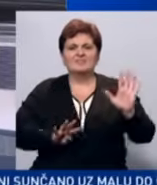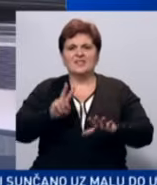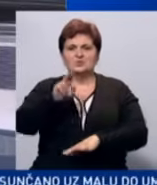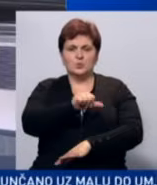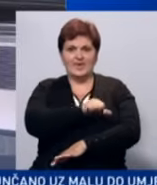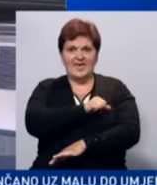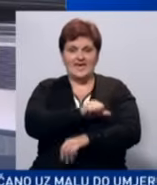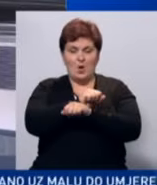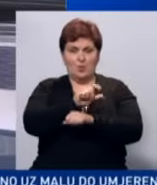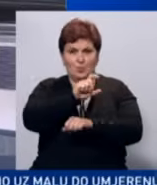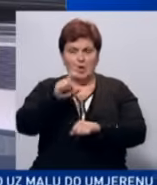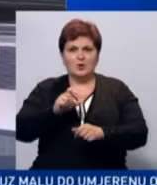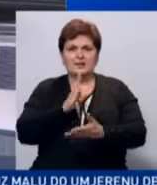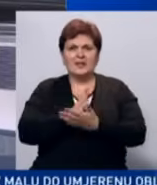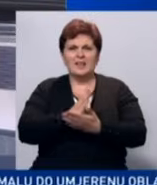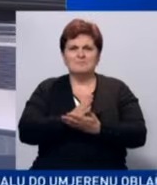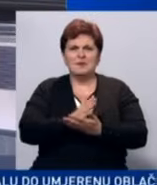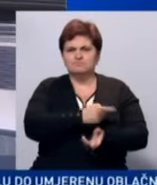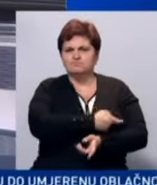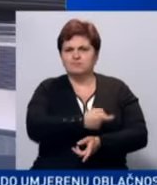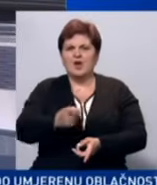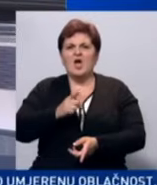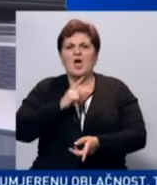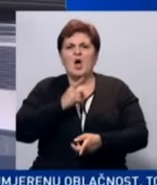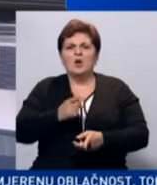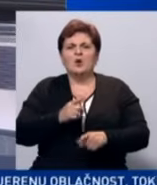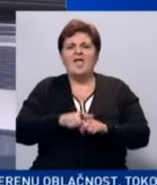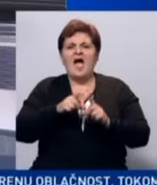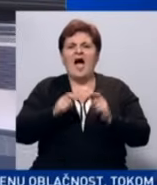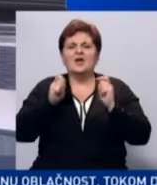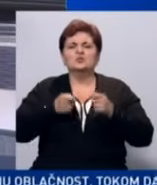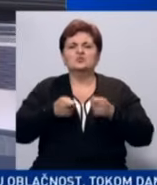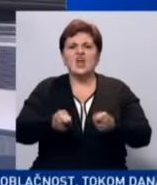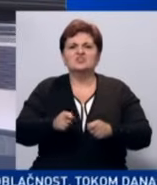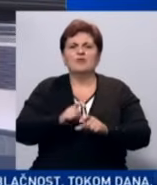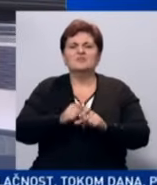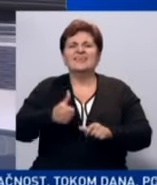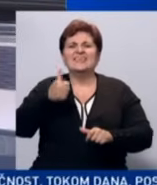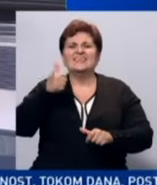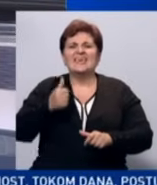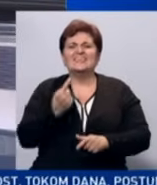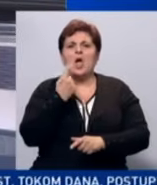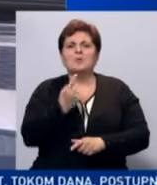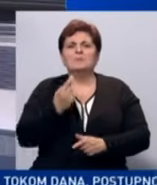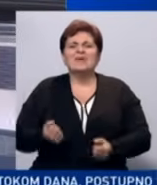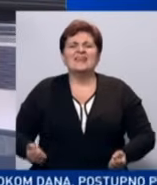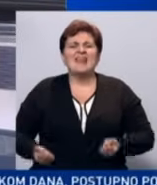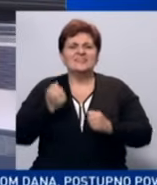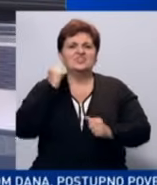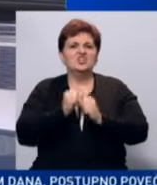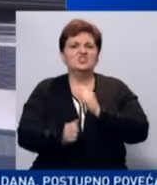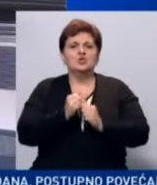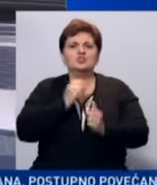1992. godine u logoru je izvršen masakr koji je Haško tužilaštvo opisalo kao jedan od pojedinačno najtežih